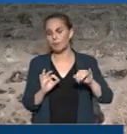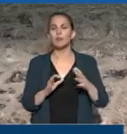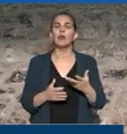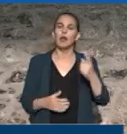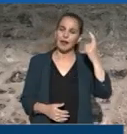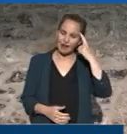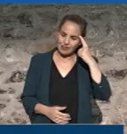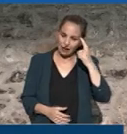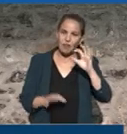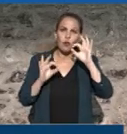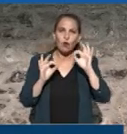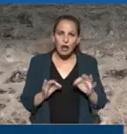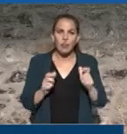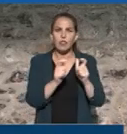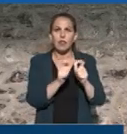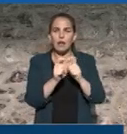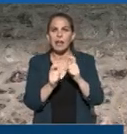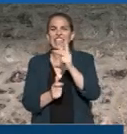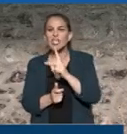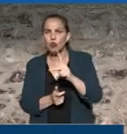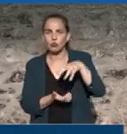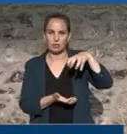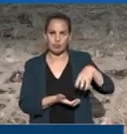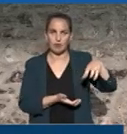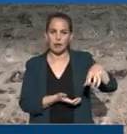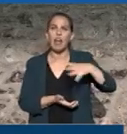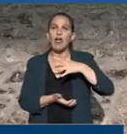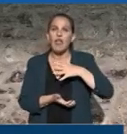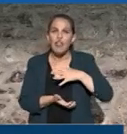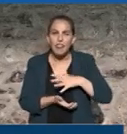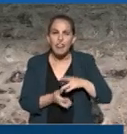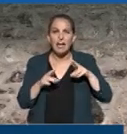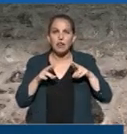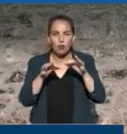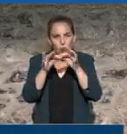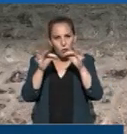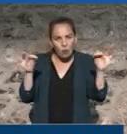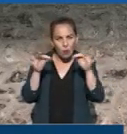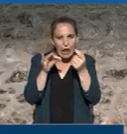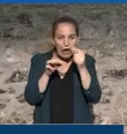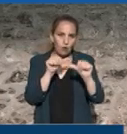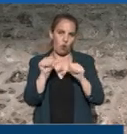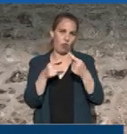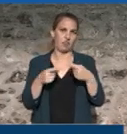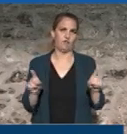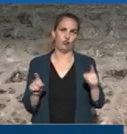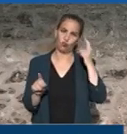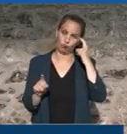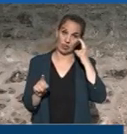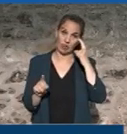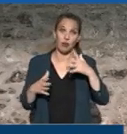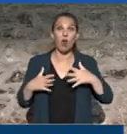μπορεί να αισθάνεται ότι η χάραξη θα ήθελε να είναι λίγο διαφορετική. Όμως δεν είναι δεδομένος αυτή τη στιγμή να κάνω αλλαγές. Είναι ένα πάρα πολύ μεγάλο